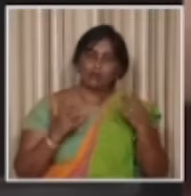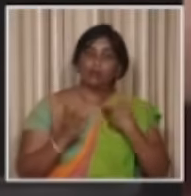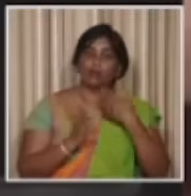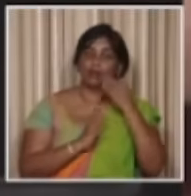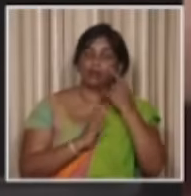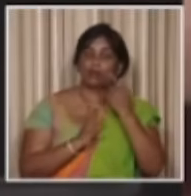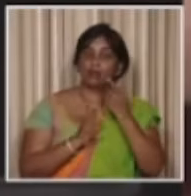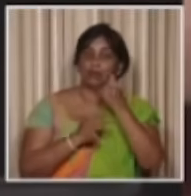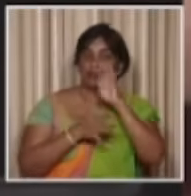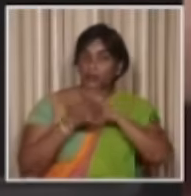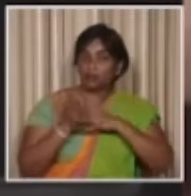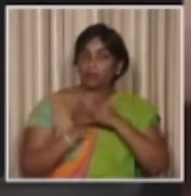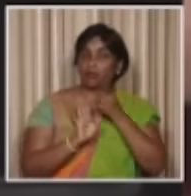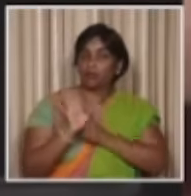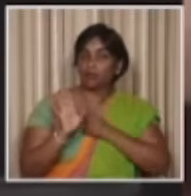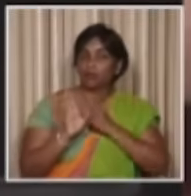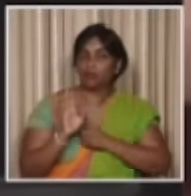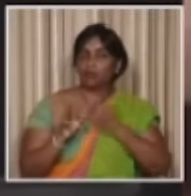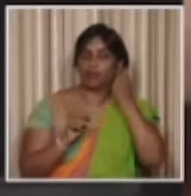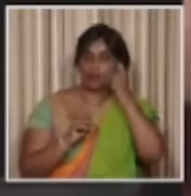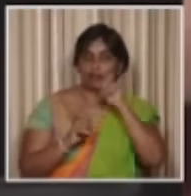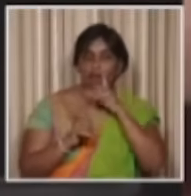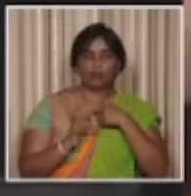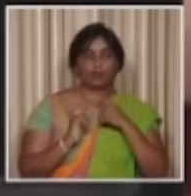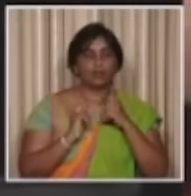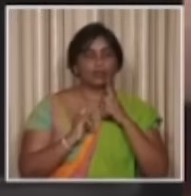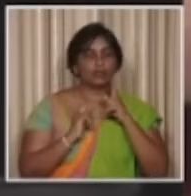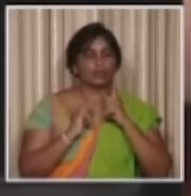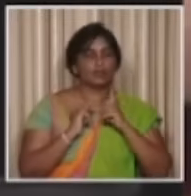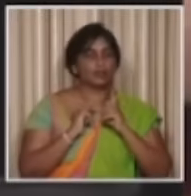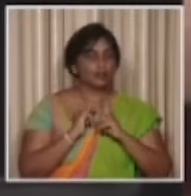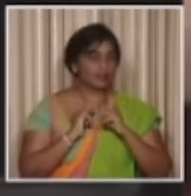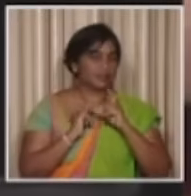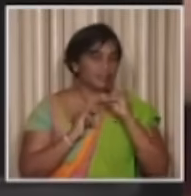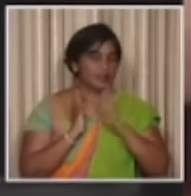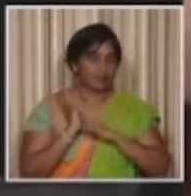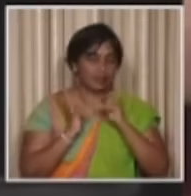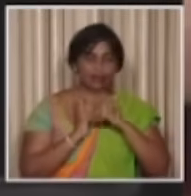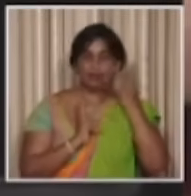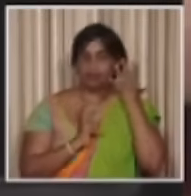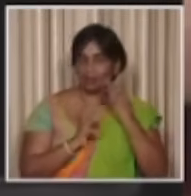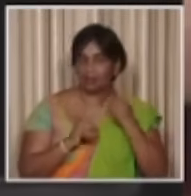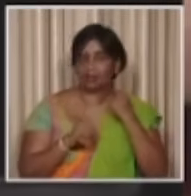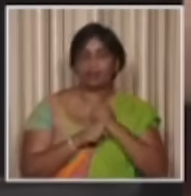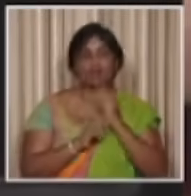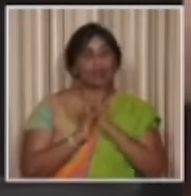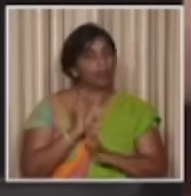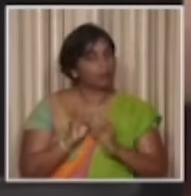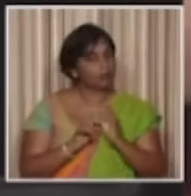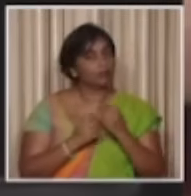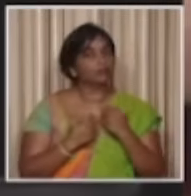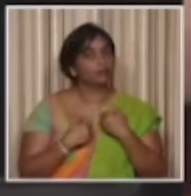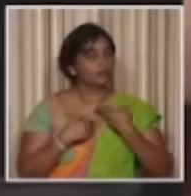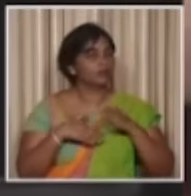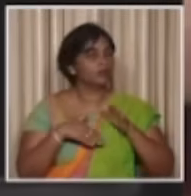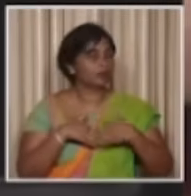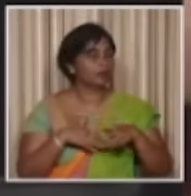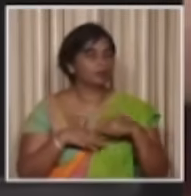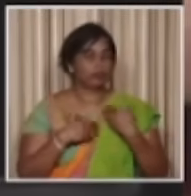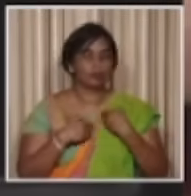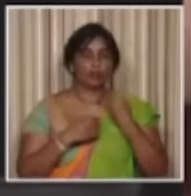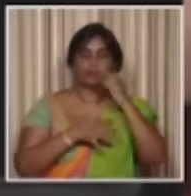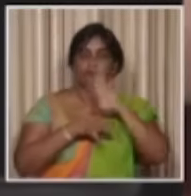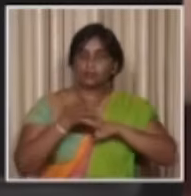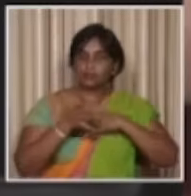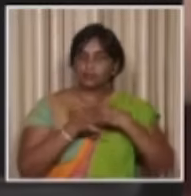අයවැය අවුරුදු ගානක් තිස්සේ යෝජනා ගේනවා. මමත් නගරාධිපතිවරයෙක් වශයෙන් ඒ වගේම හිටපු රාජ්‍ය ඇමතිවරයෙක් වශයෙන් මගෙත් අත්දැකීමක් තියෙනවා. මේ